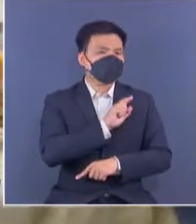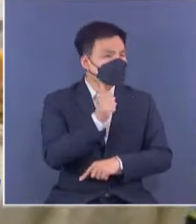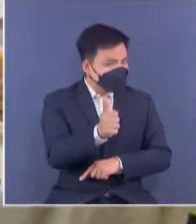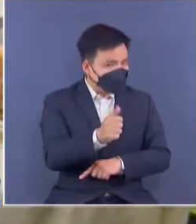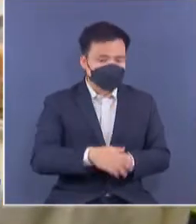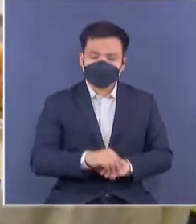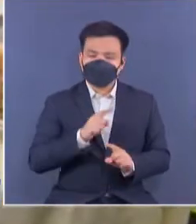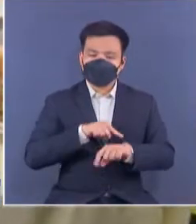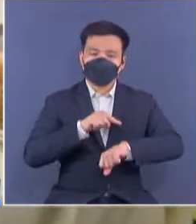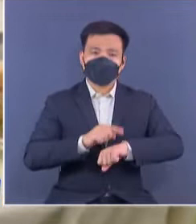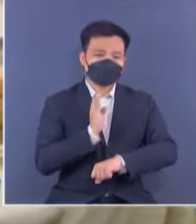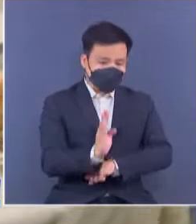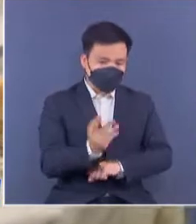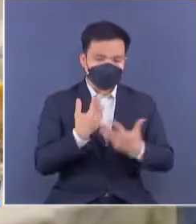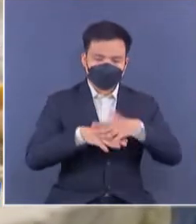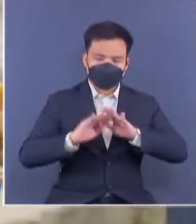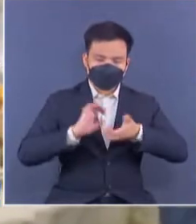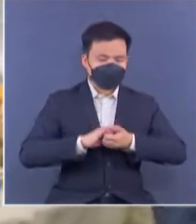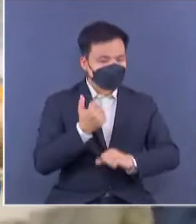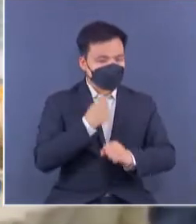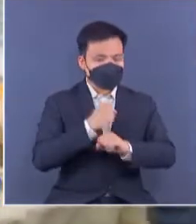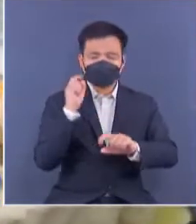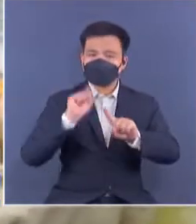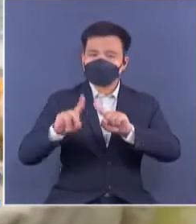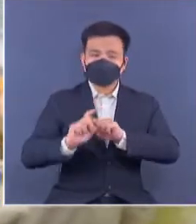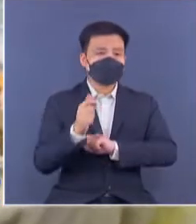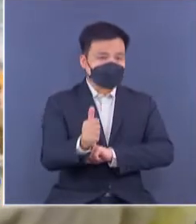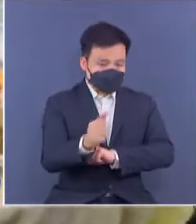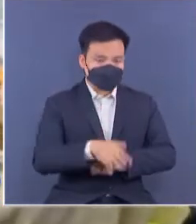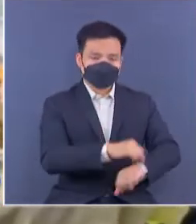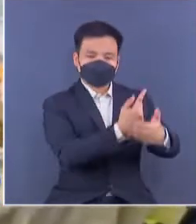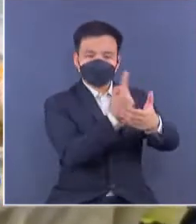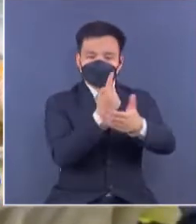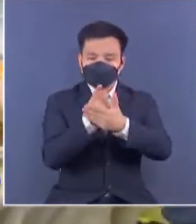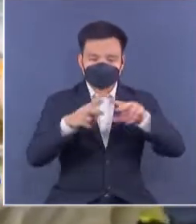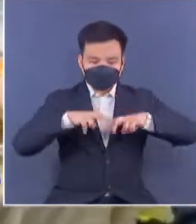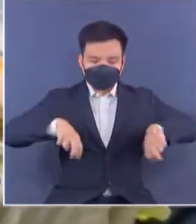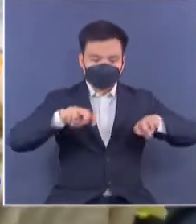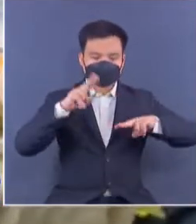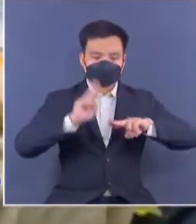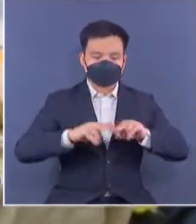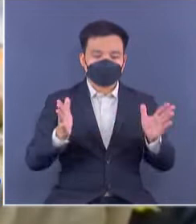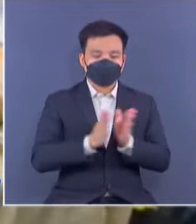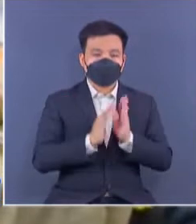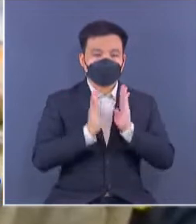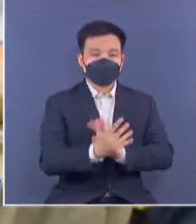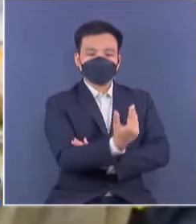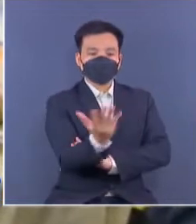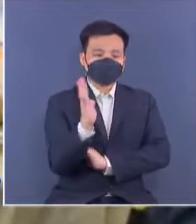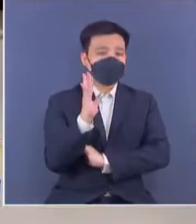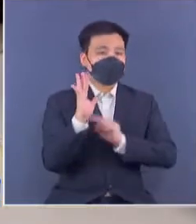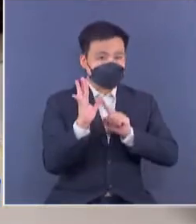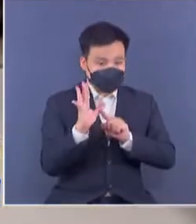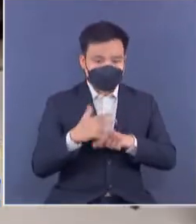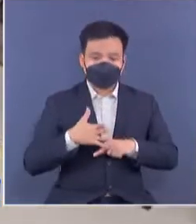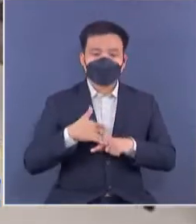ตรงต่อเวลาและให้ความร่วมมือในภารกิจต่างๆและอุทิศเวลาให้กับราชการทั้งหมดถ้าท่านด้วยกันนะครับก็จะมี